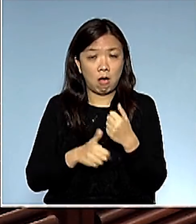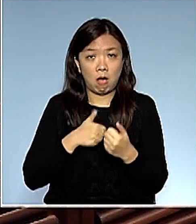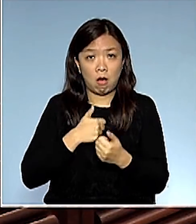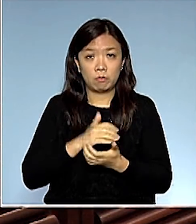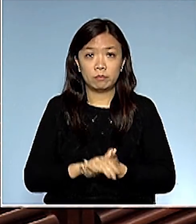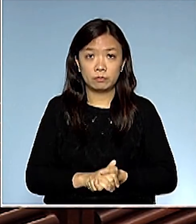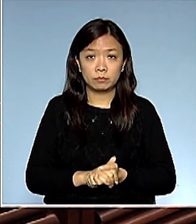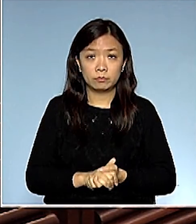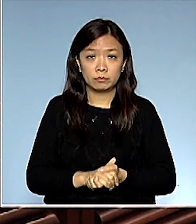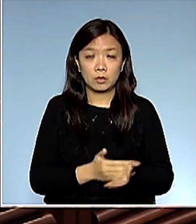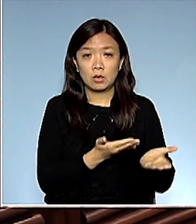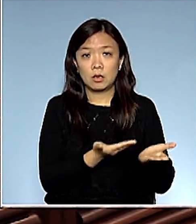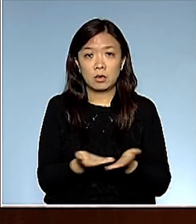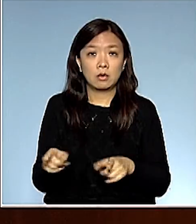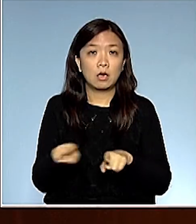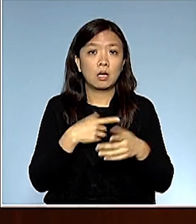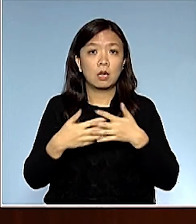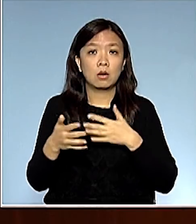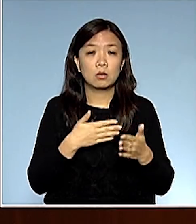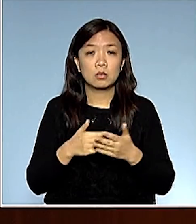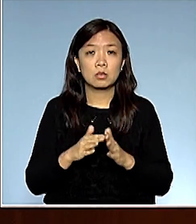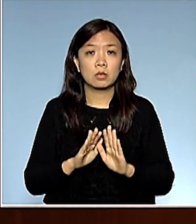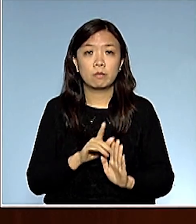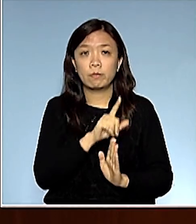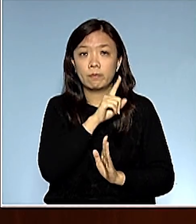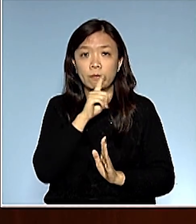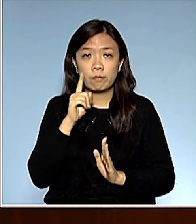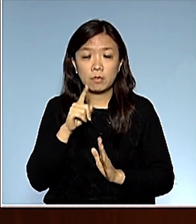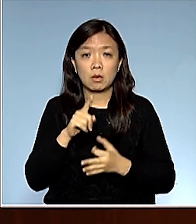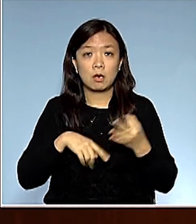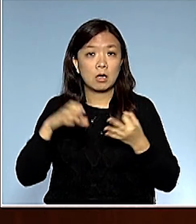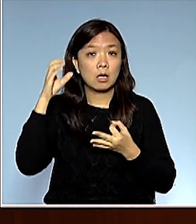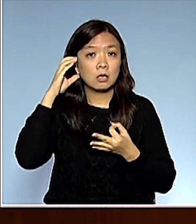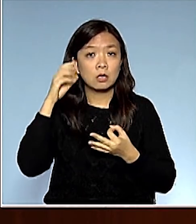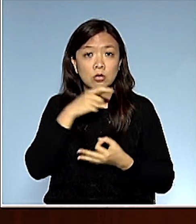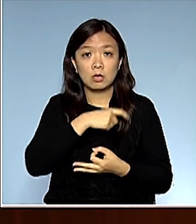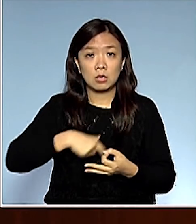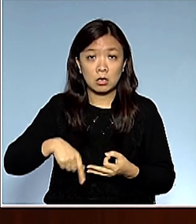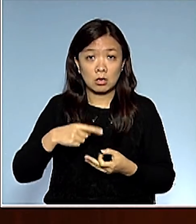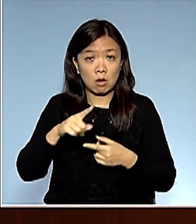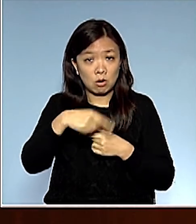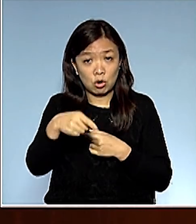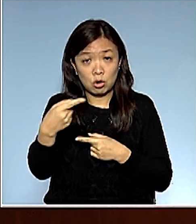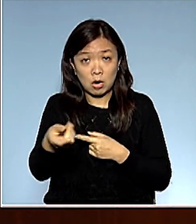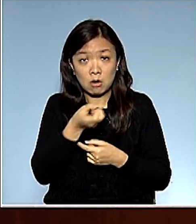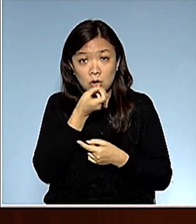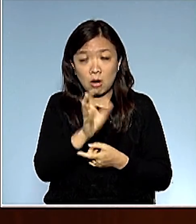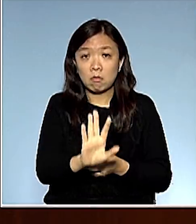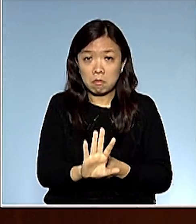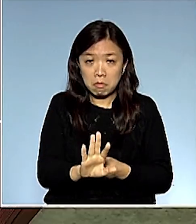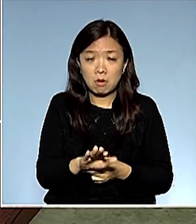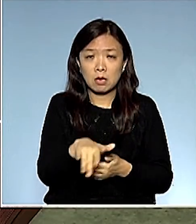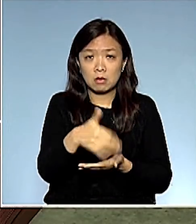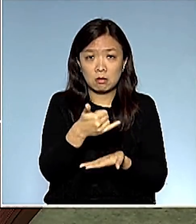請大家同事保持肅靜。陳志全議員未到你說話，亦都不是你說話的時間，請你不要在座位